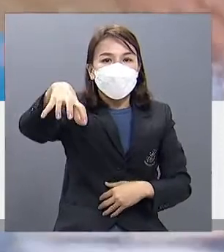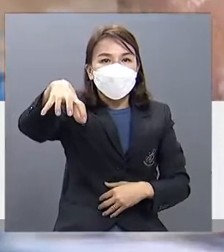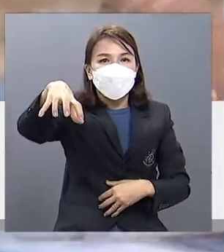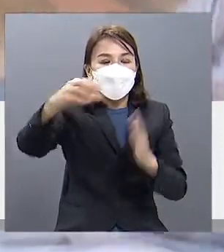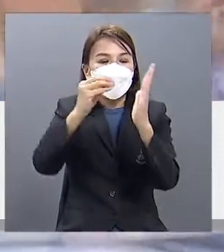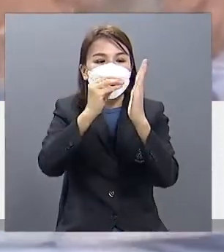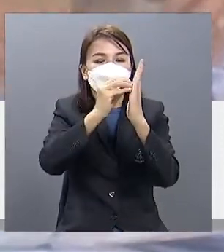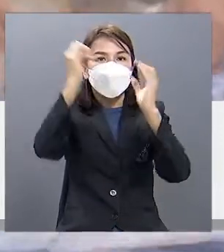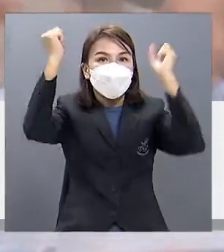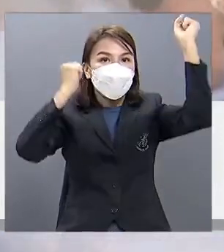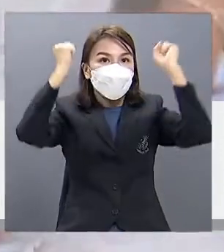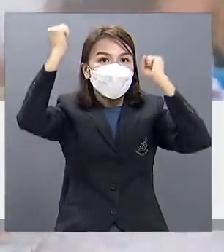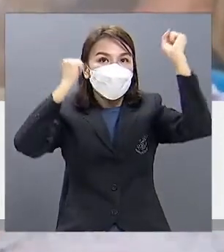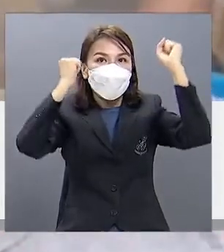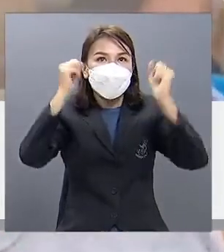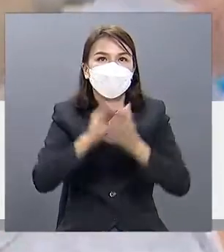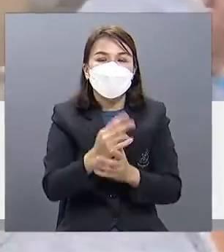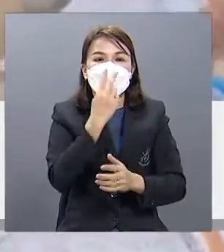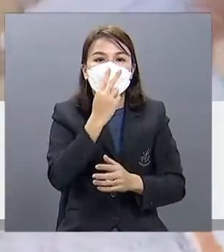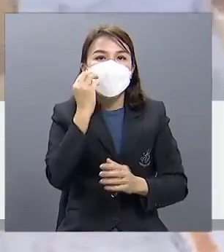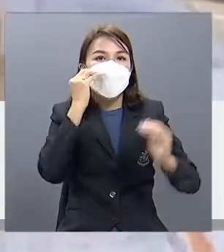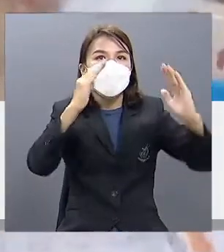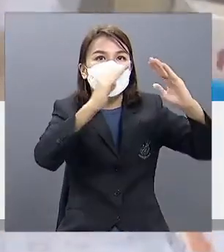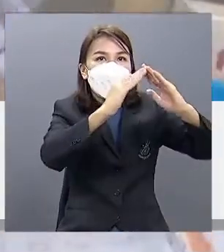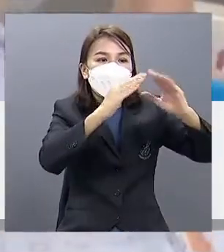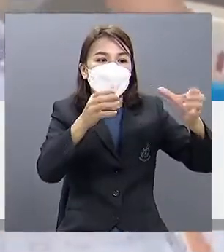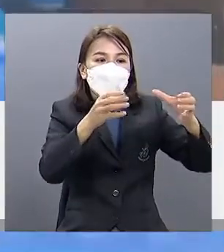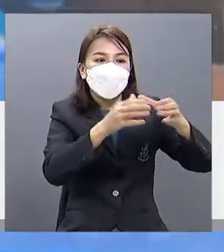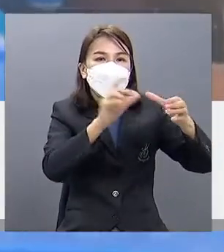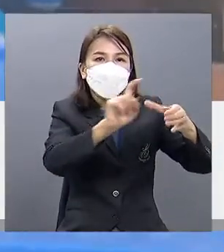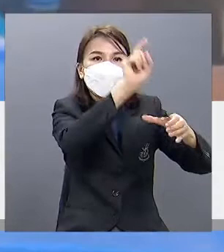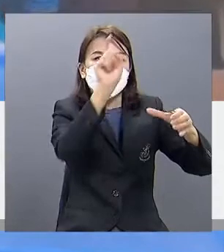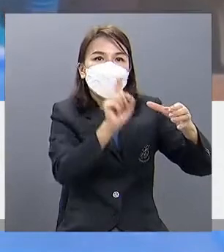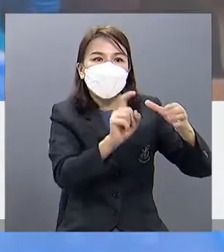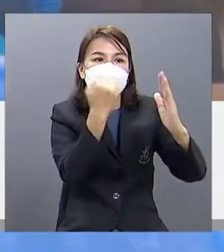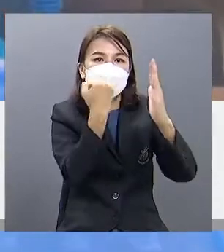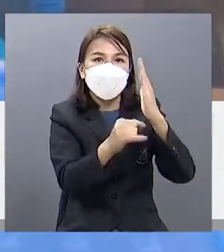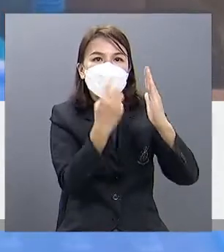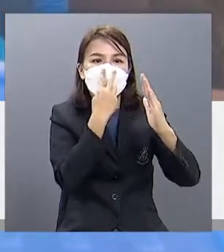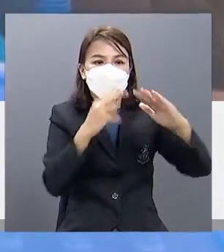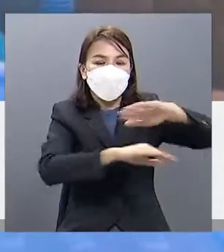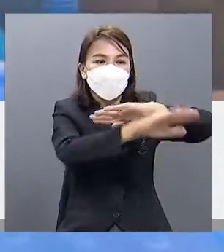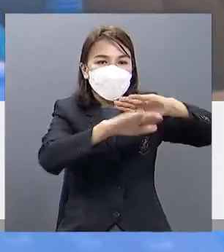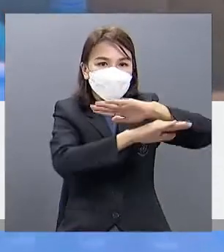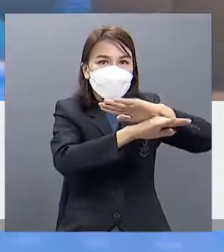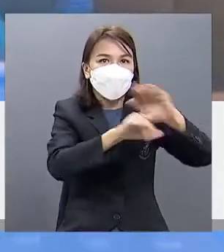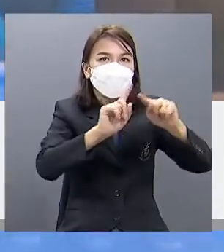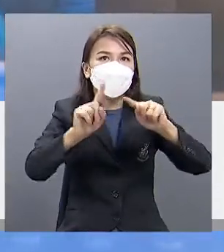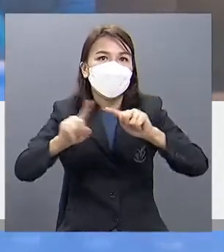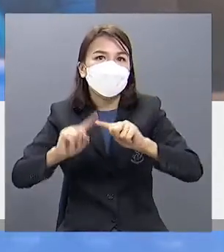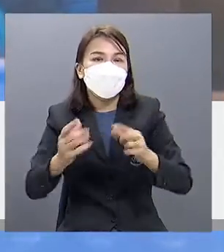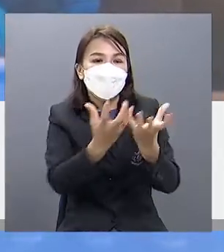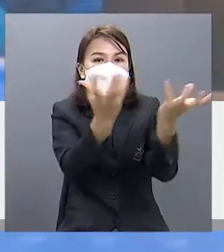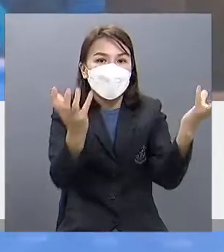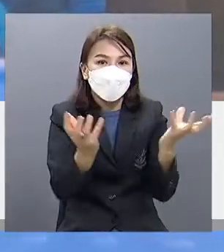มถึงไปค้นบ้านกลุ่มผู้ต้องหาเพื่อตรวจค้นหาพยานหลักฐานต่างๆเพิ่มเติมค่ะมีการอายัดทรัพย์ของกลุ่มผู้ต้องหา